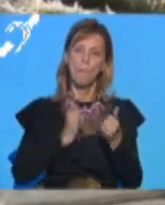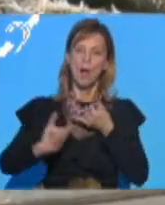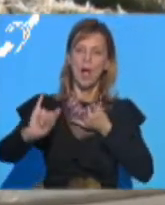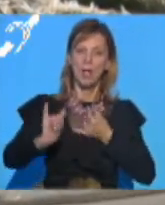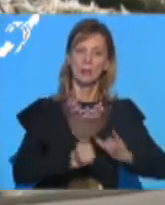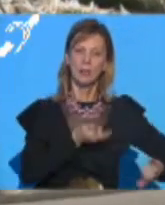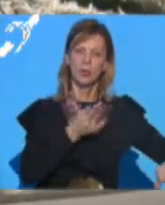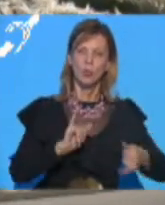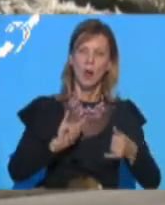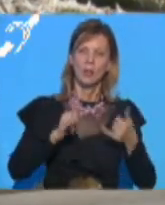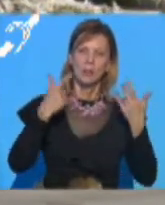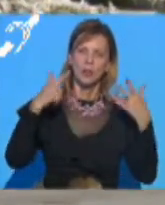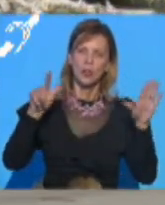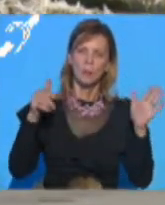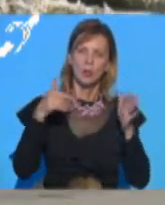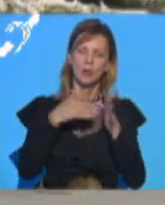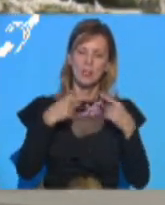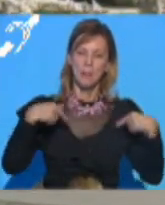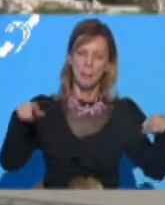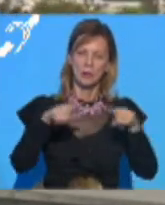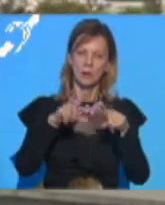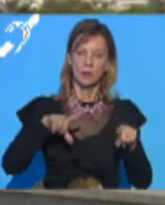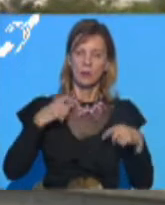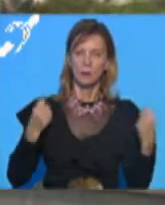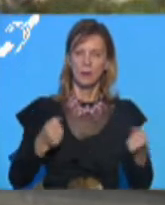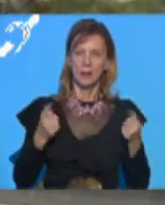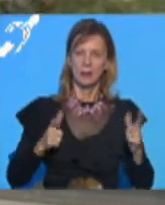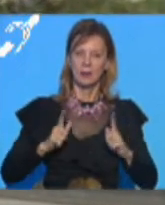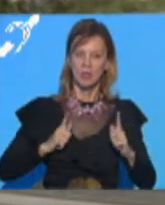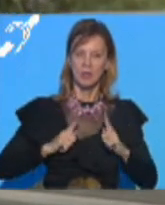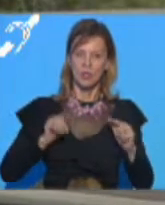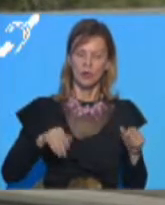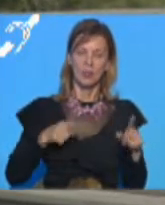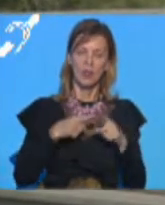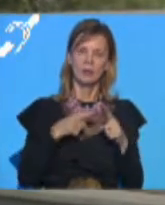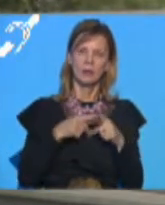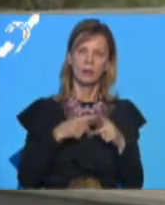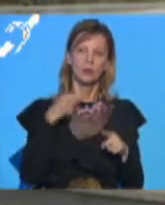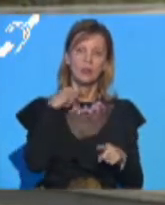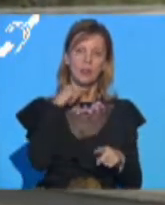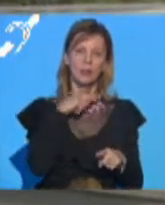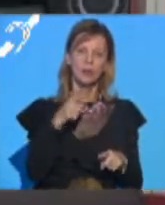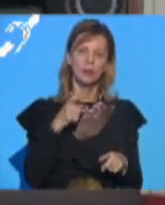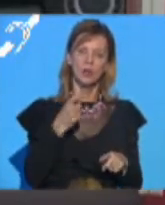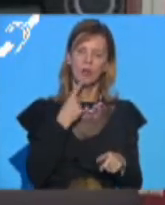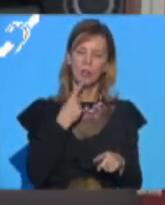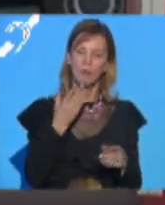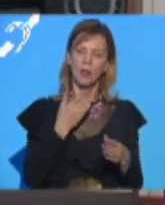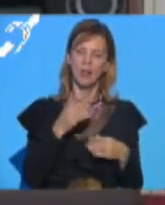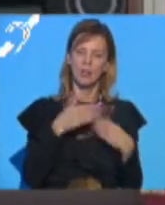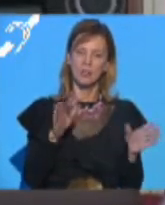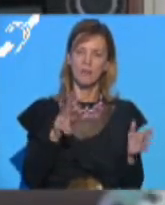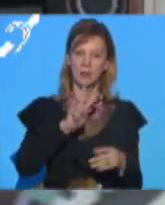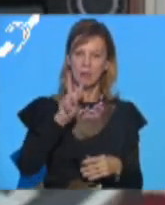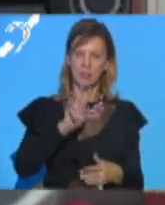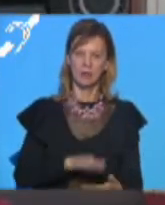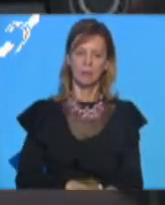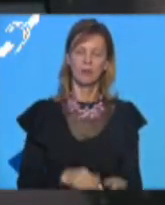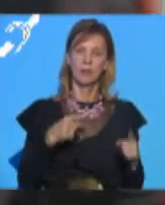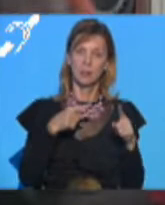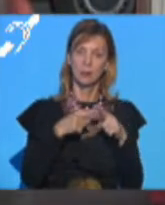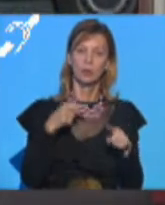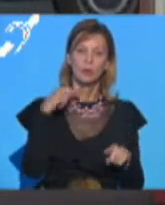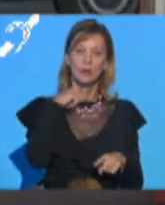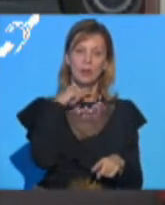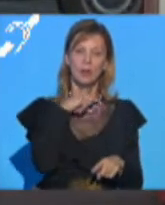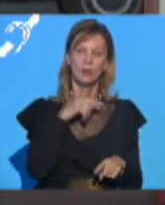700 de metri pătrați sunt pregătite să-și aștepte oaspeții la târgul de Crăciun de aici din Craiova, care se va deschide vineri. Târgul de Crăciun